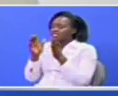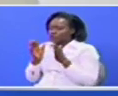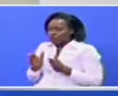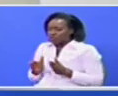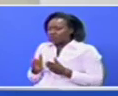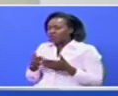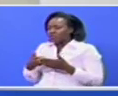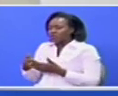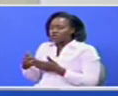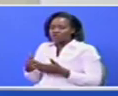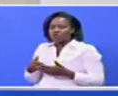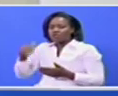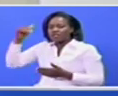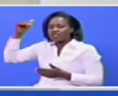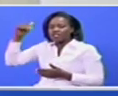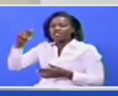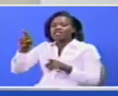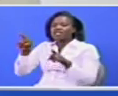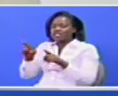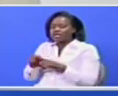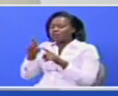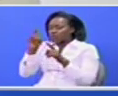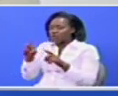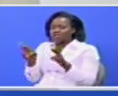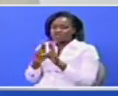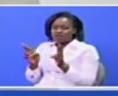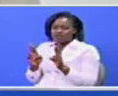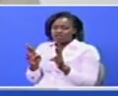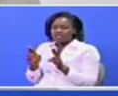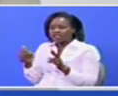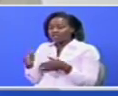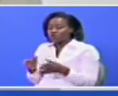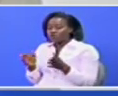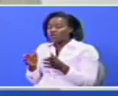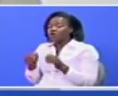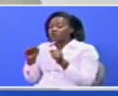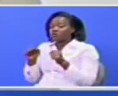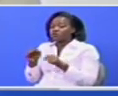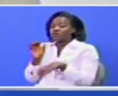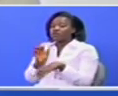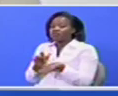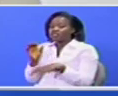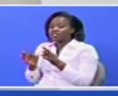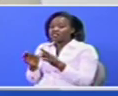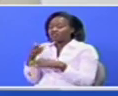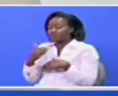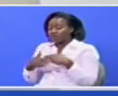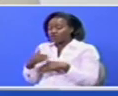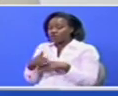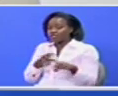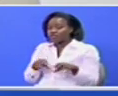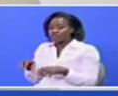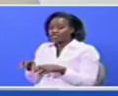mzima, niheri awe tayari kuwa kwa njia yote anaweza athirika. Ukiona jirani amepata shida, na wewe